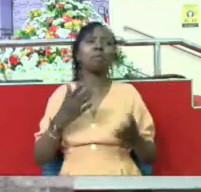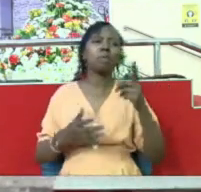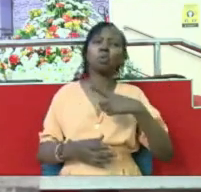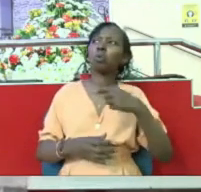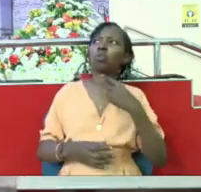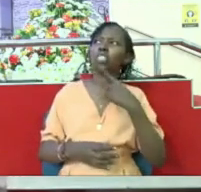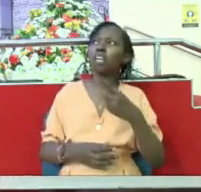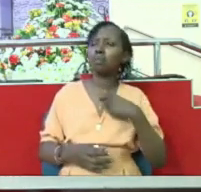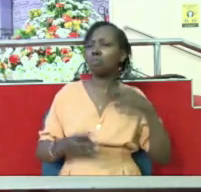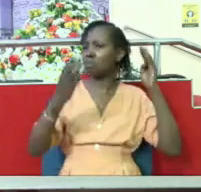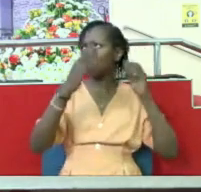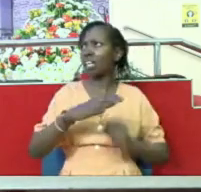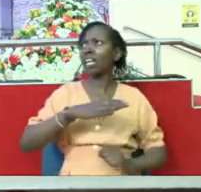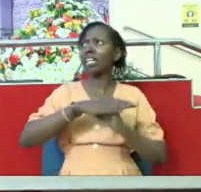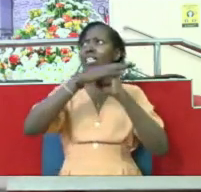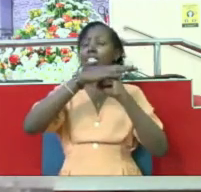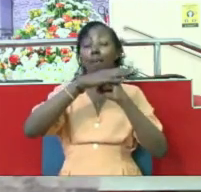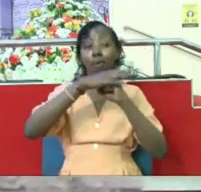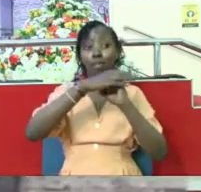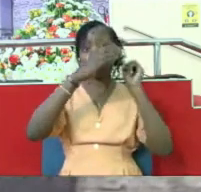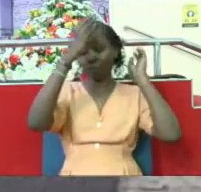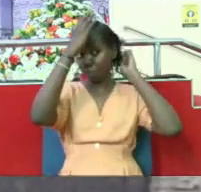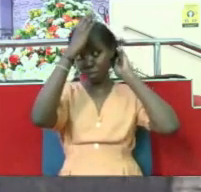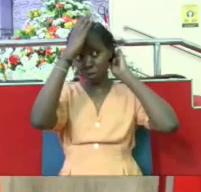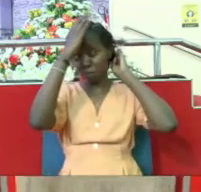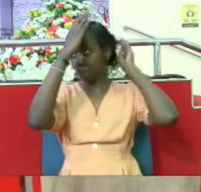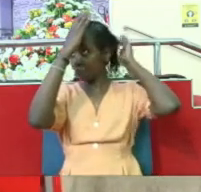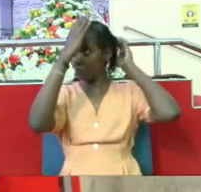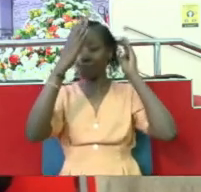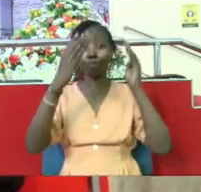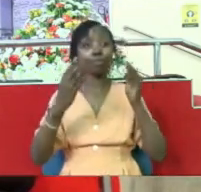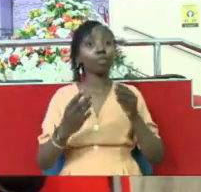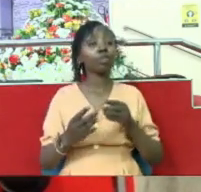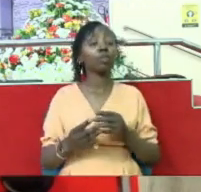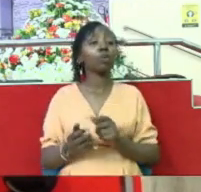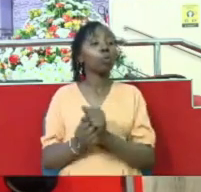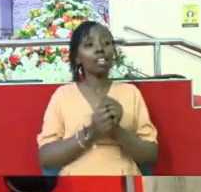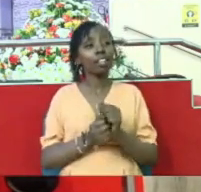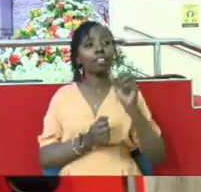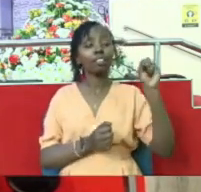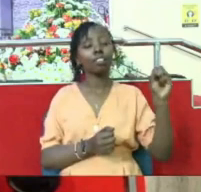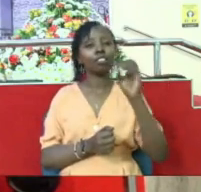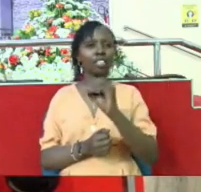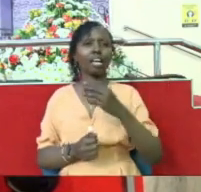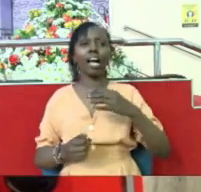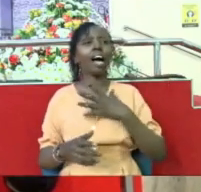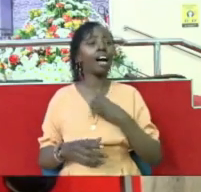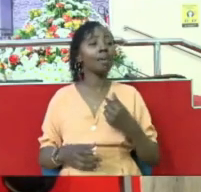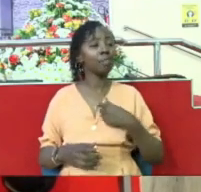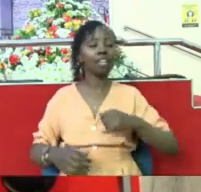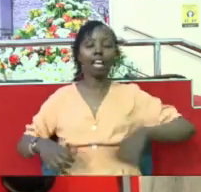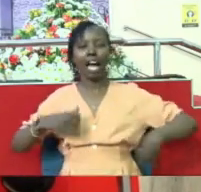of you actually say, enda ukisema hivi mimi ni support bishop na 50. I supported bishop with 50. Na ninasikia raha kwa